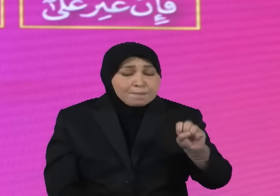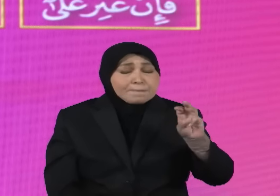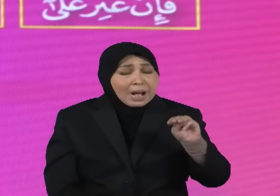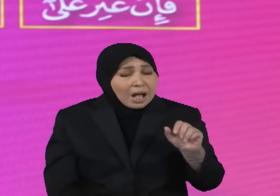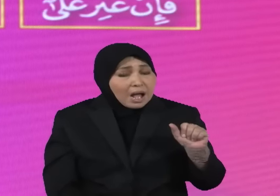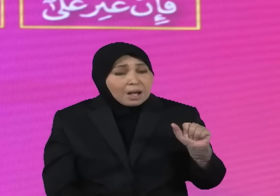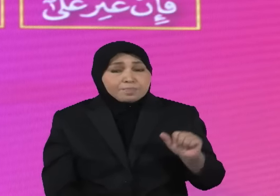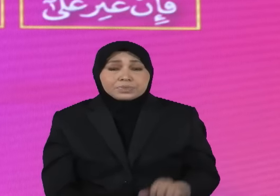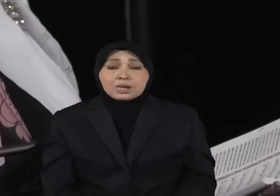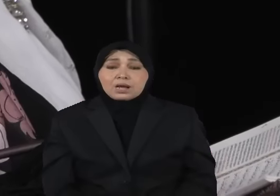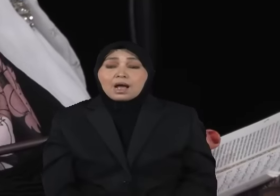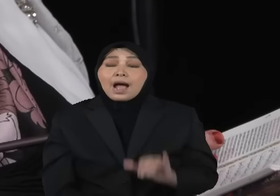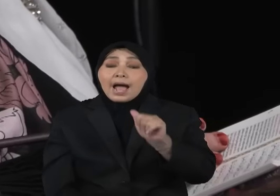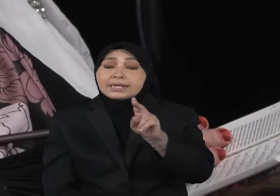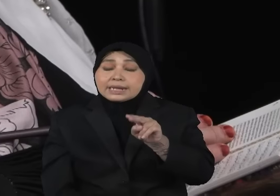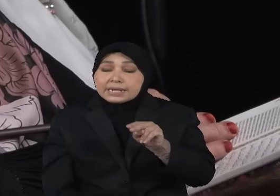ithma.